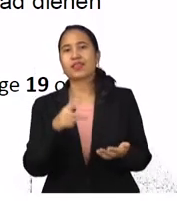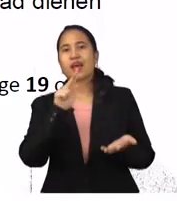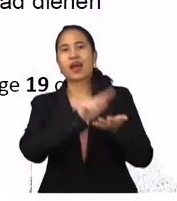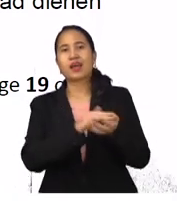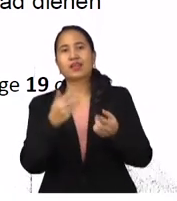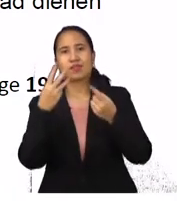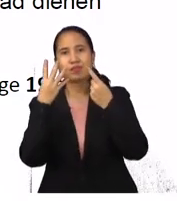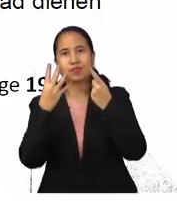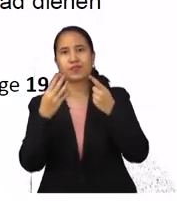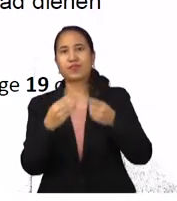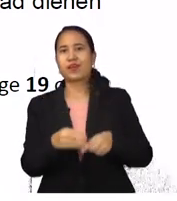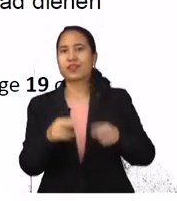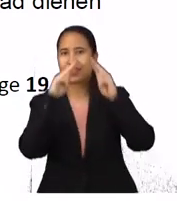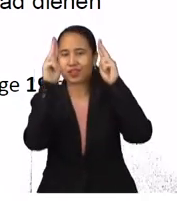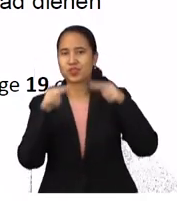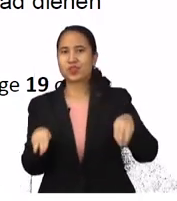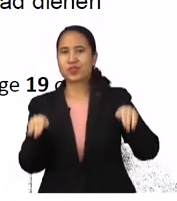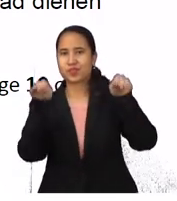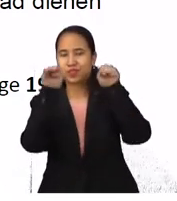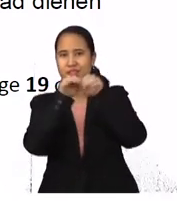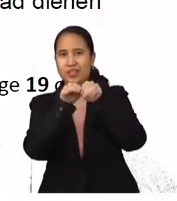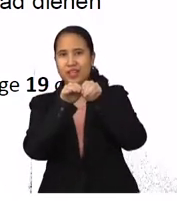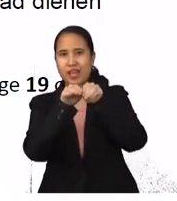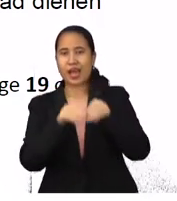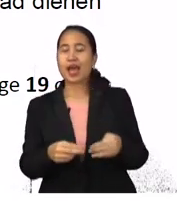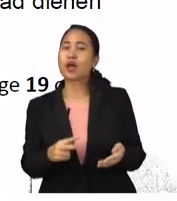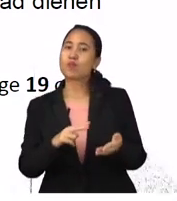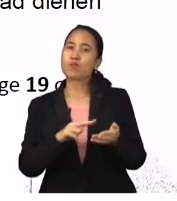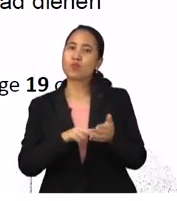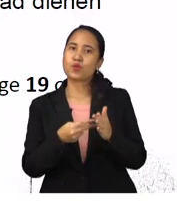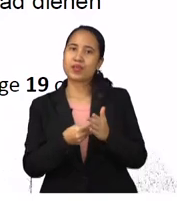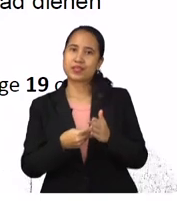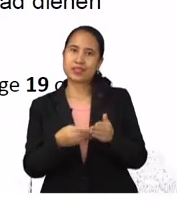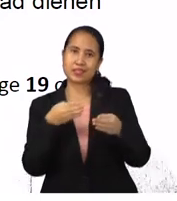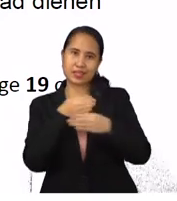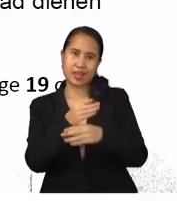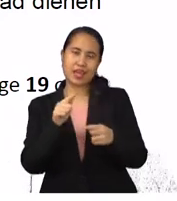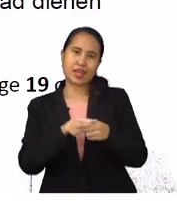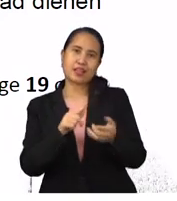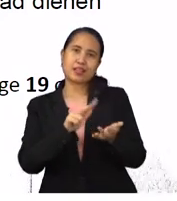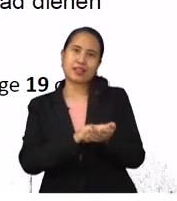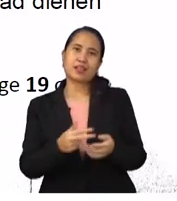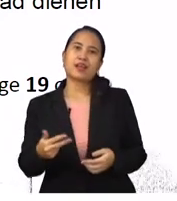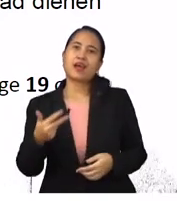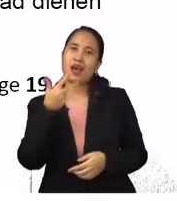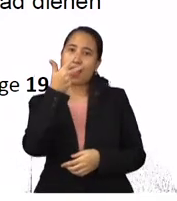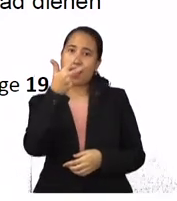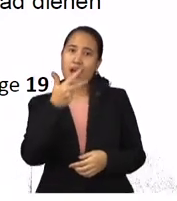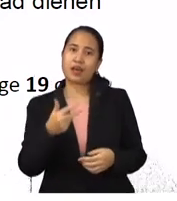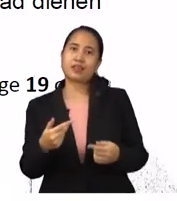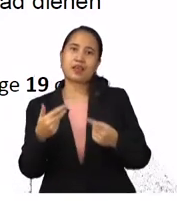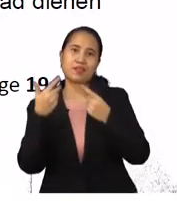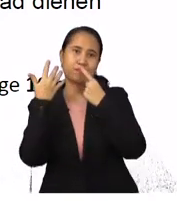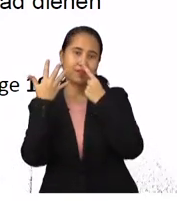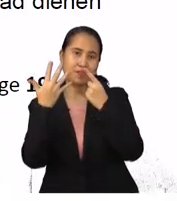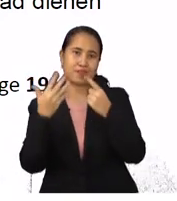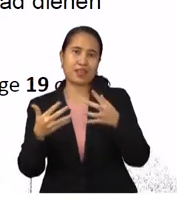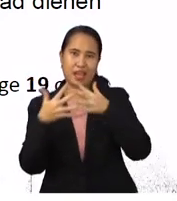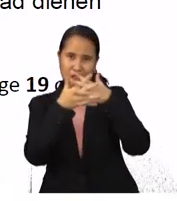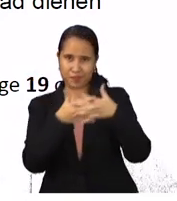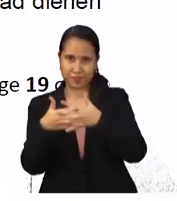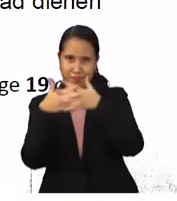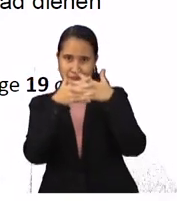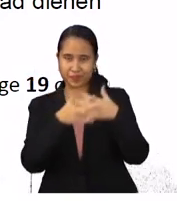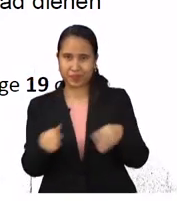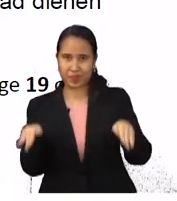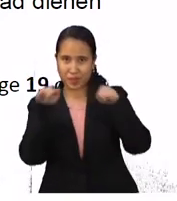het Internationaal Verdrag in zaken burger- en politieke rechten, als ook artikel 8 en 25 van het Amerikaans Verdrag van de Rechten